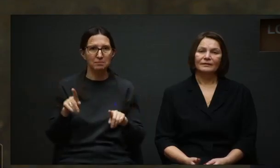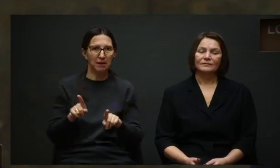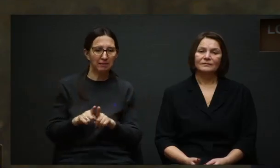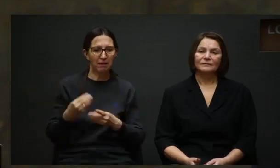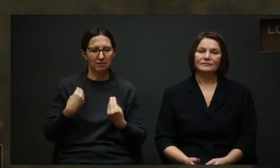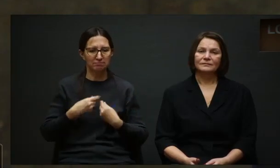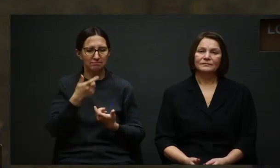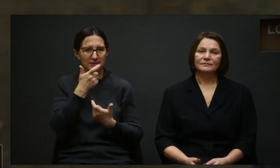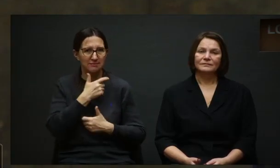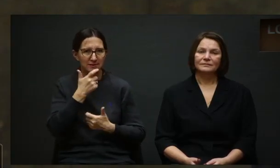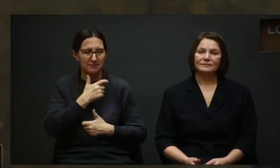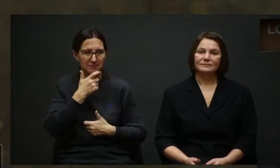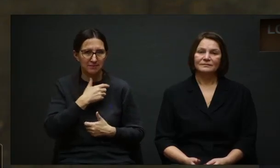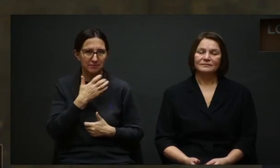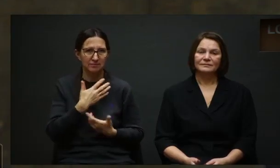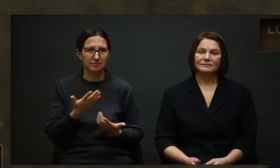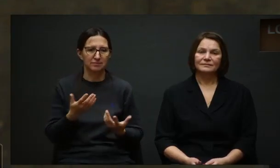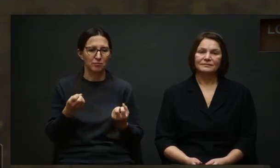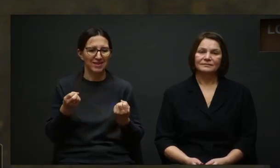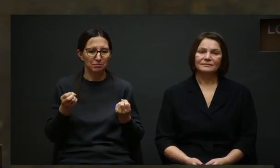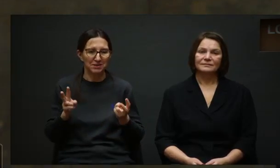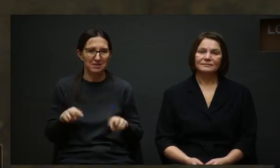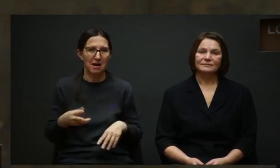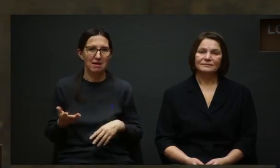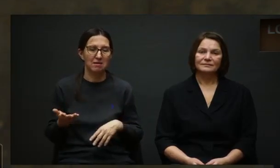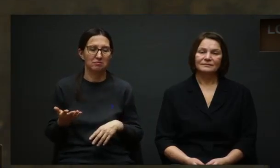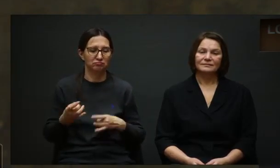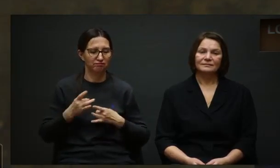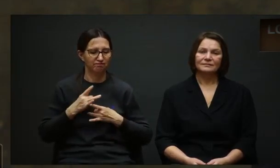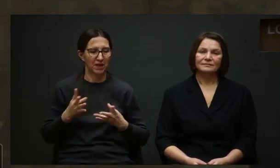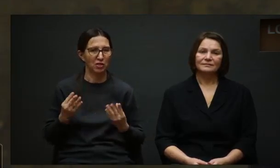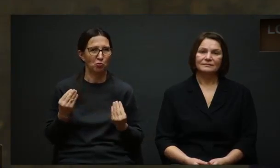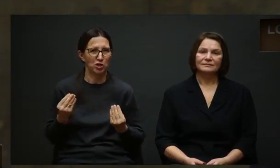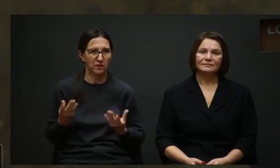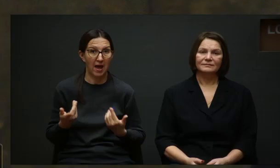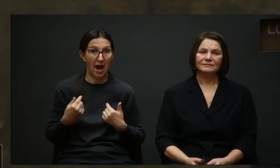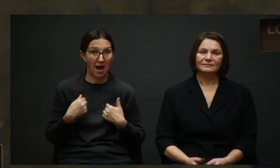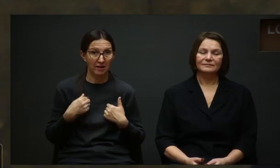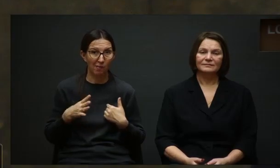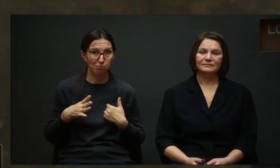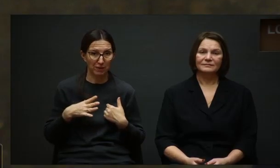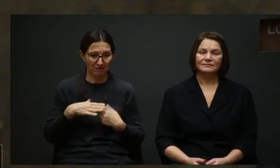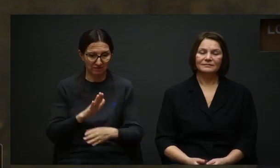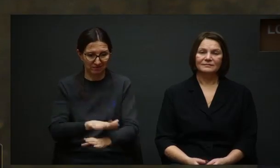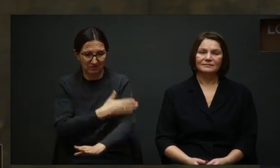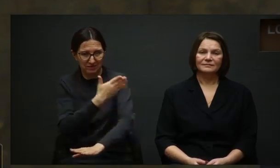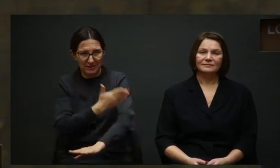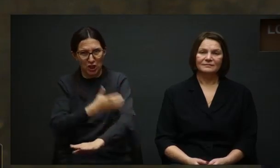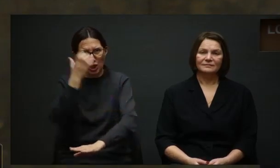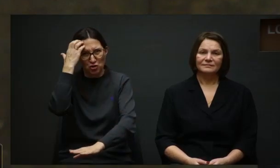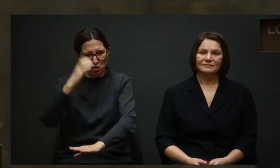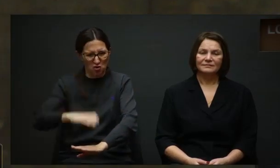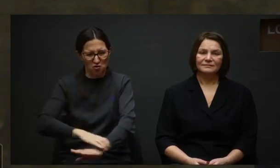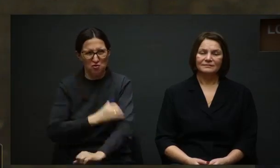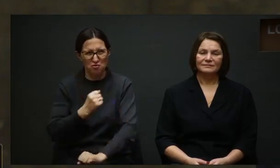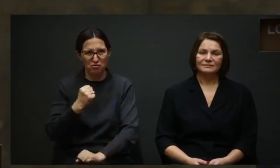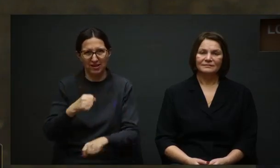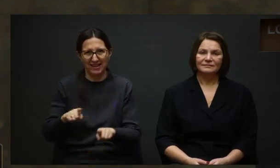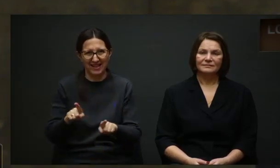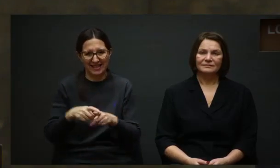как-то одеты специально, торжественно, а я был в высоких таких, знаете, черные такие